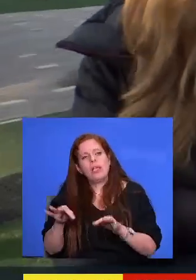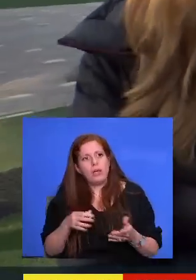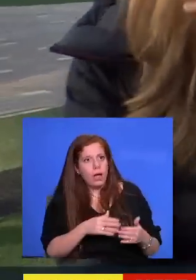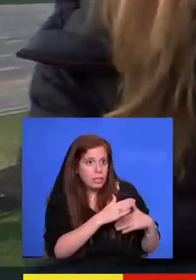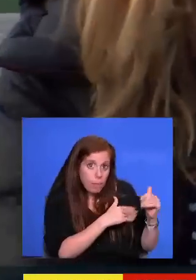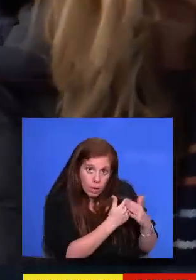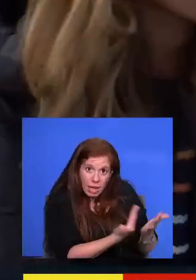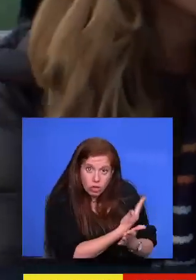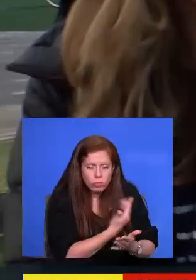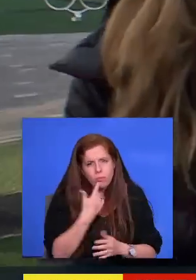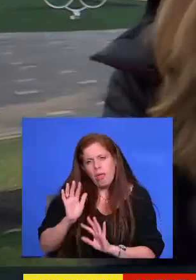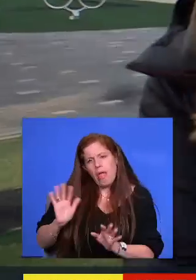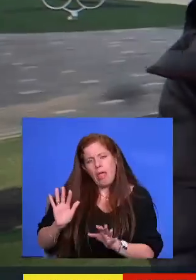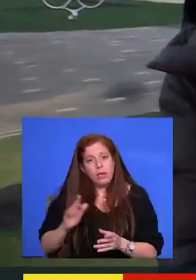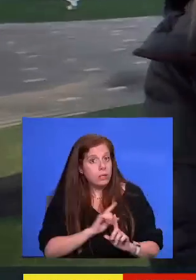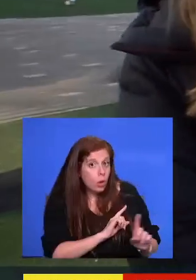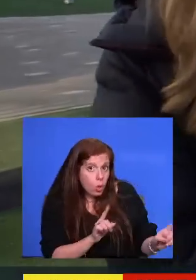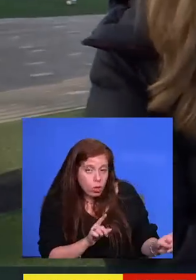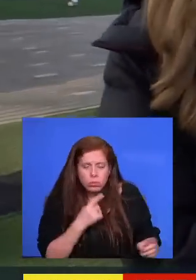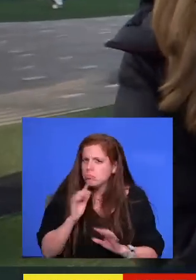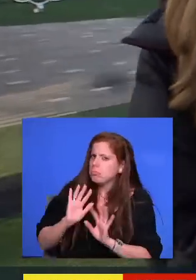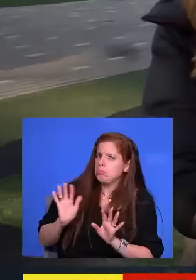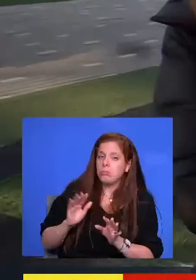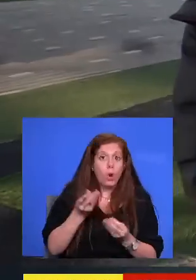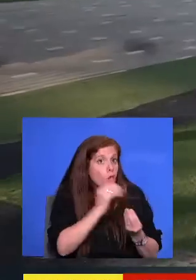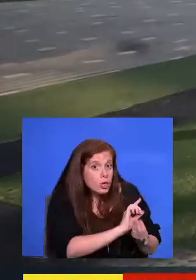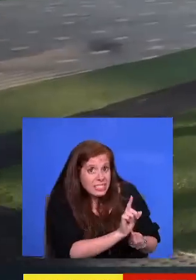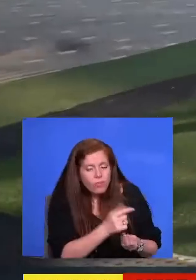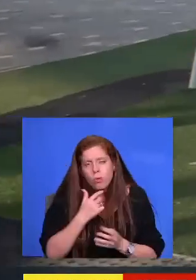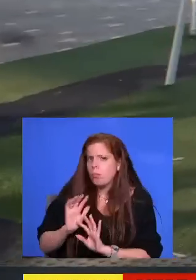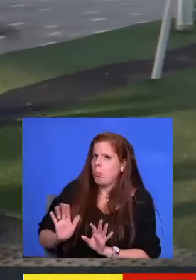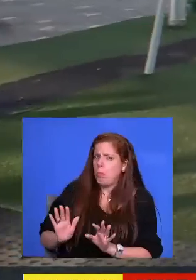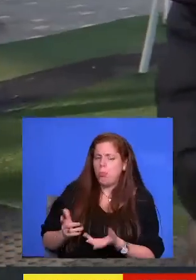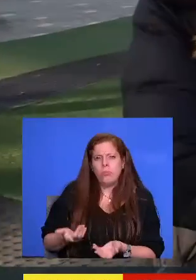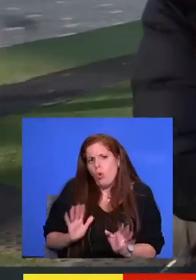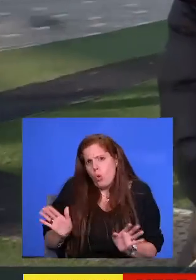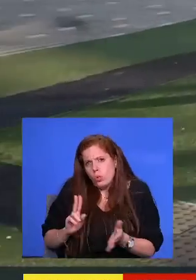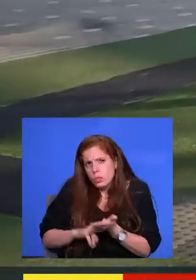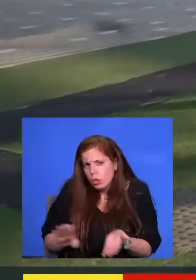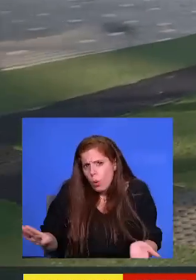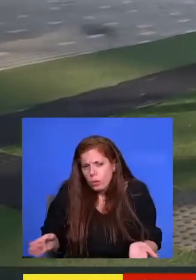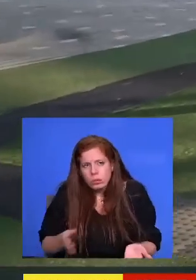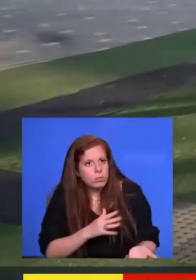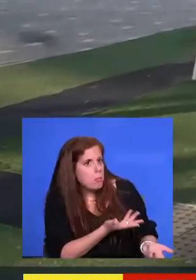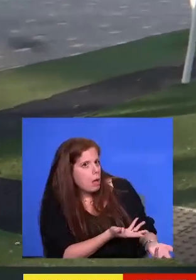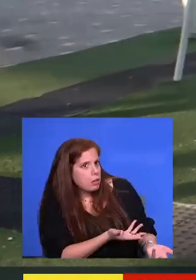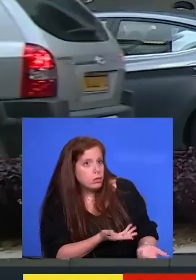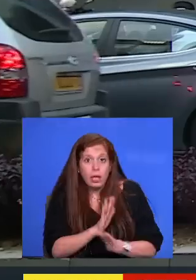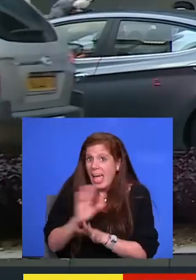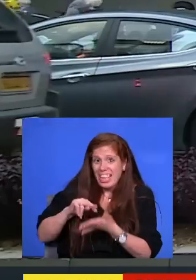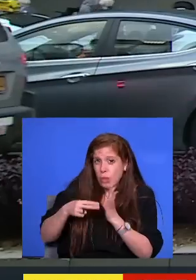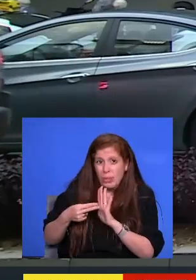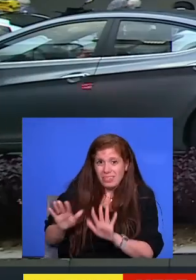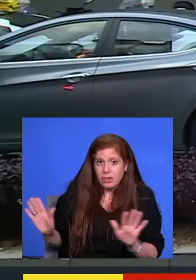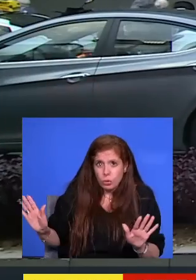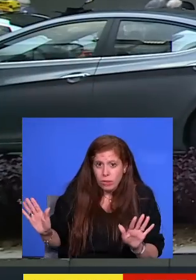מה פתאום. אתם לא בונים יותר חדש? לא. לא? לא תוסיפו? לא. מה לא? לא, לא, זה לא נכון פשוט. מה? לא, אין תוכנית כזאת.